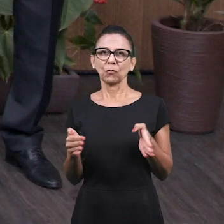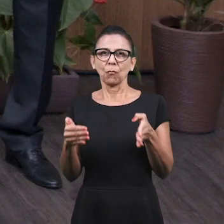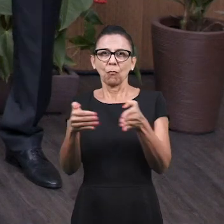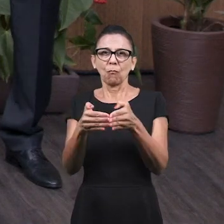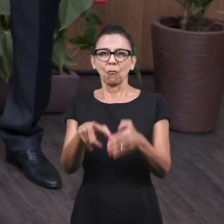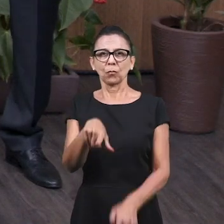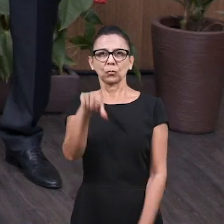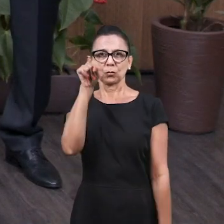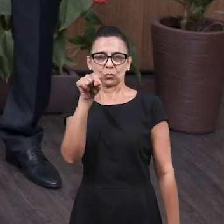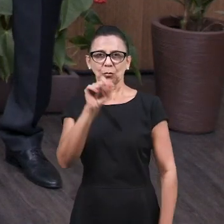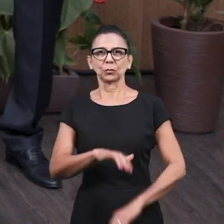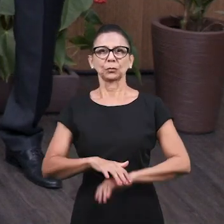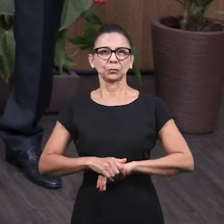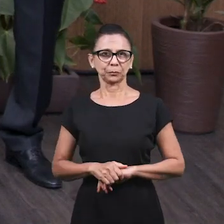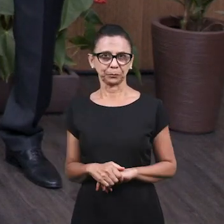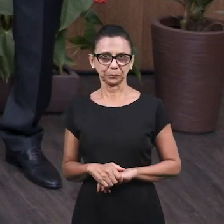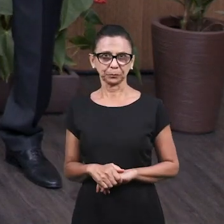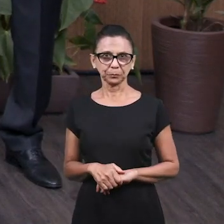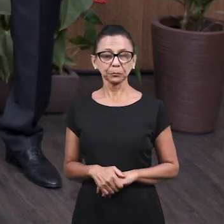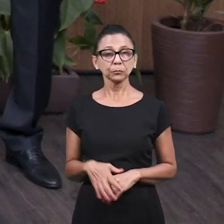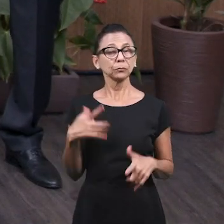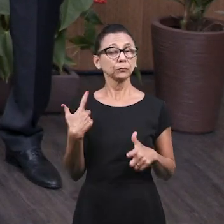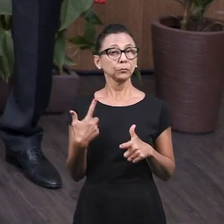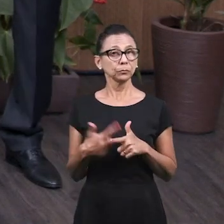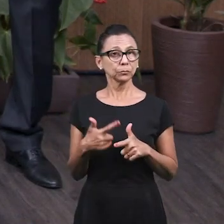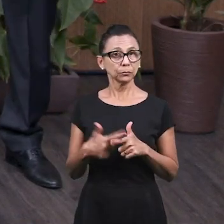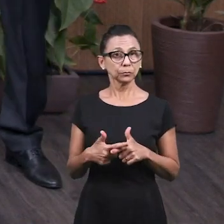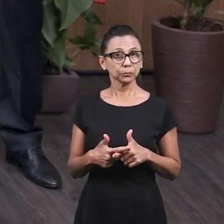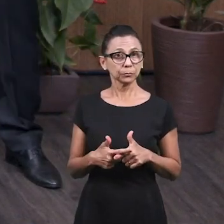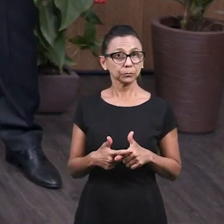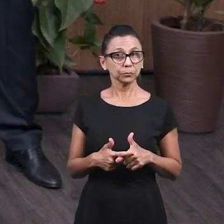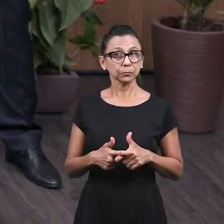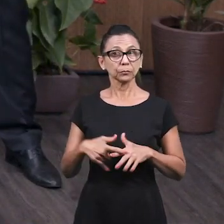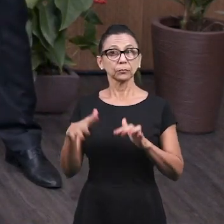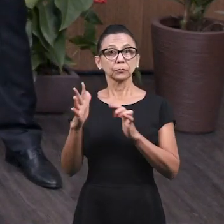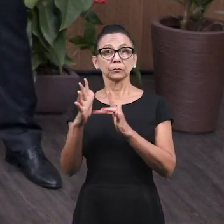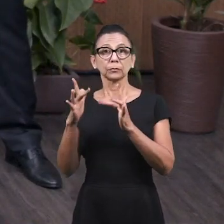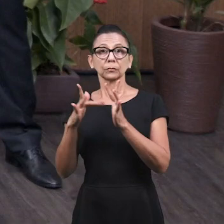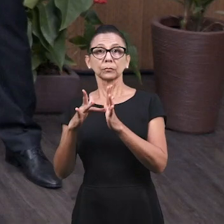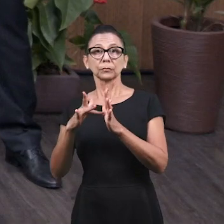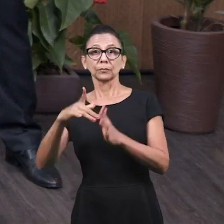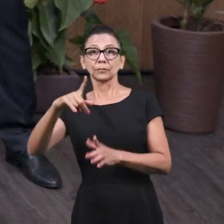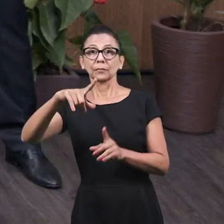Почему? Потому что воскресение Господа Иисуса – это то, что